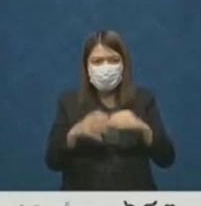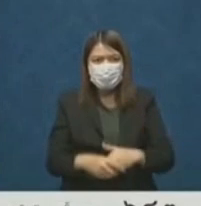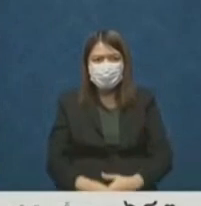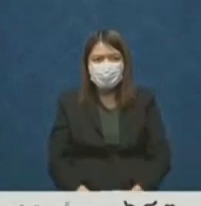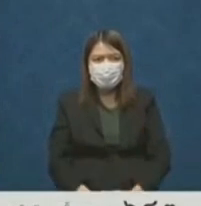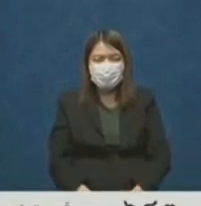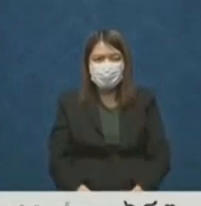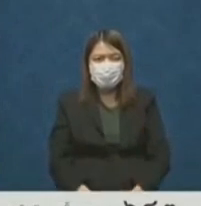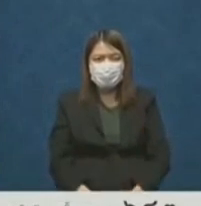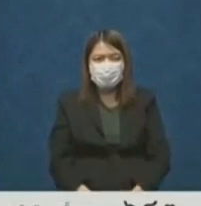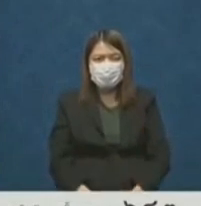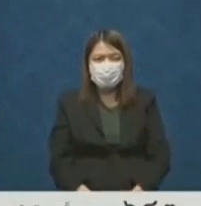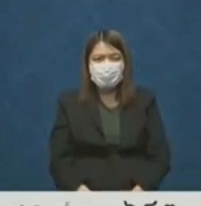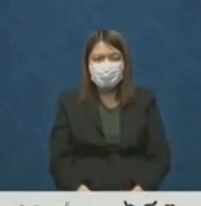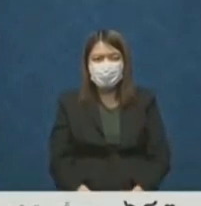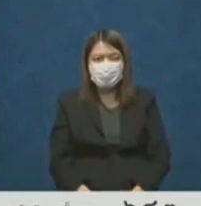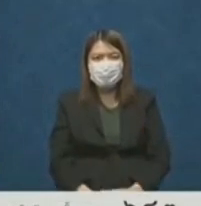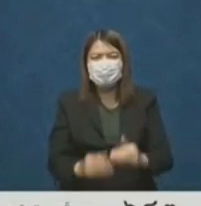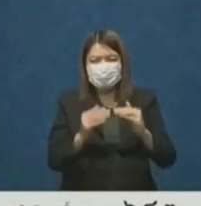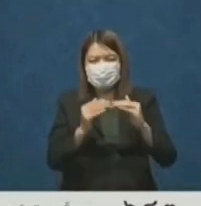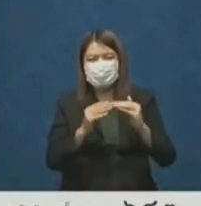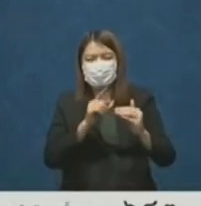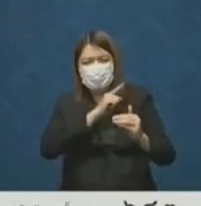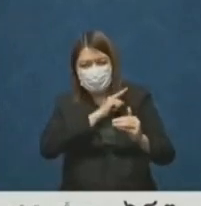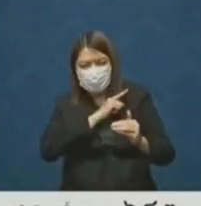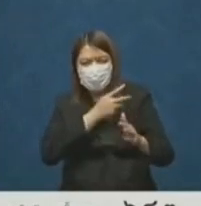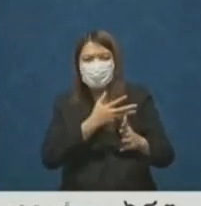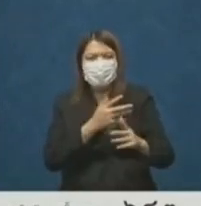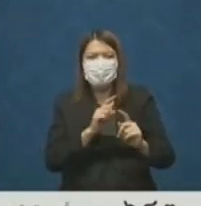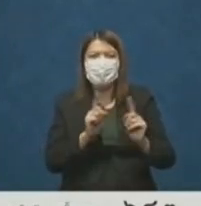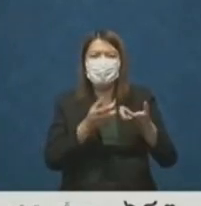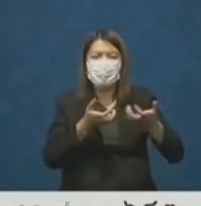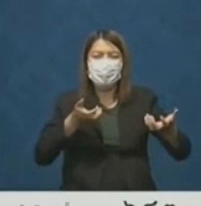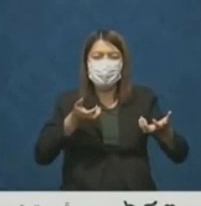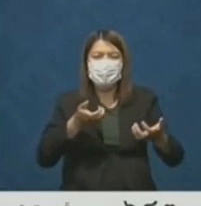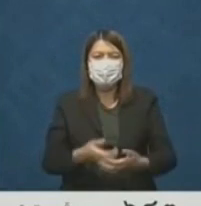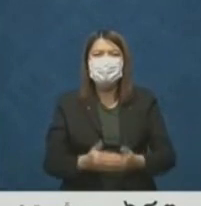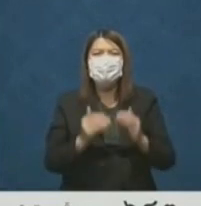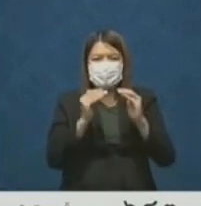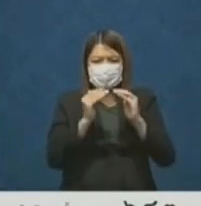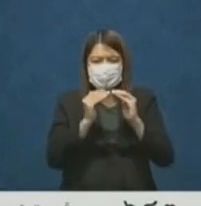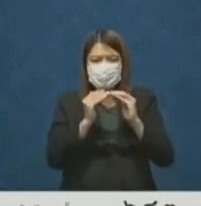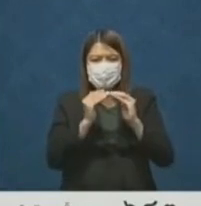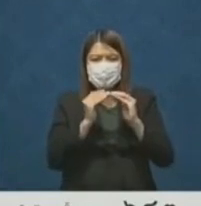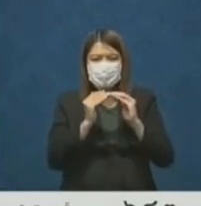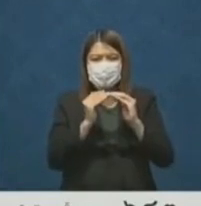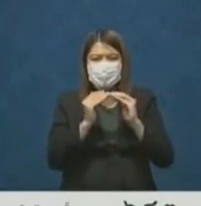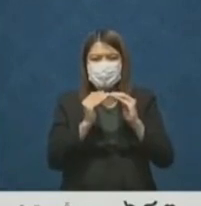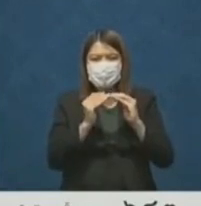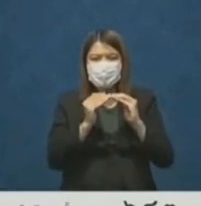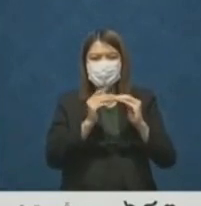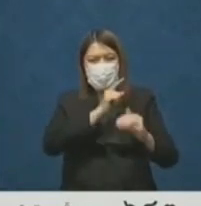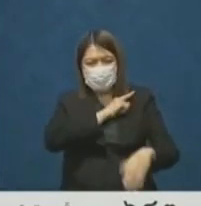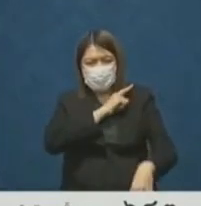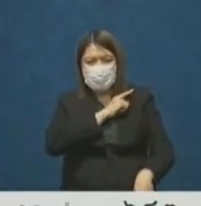ท่านเดี๋ยวนี้ชอบกันเหลือเกินครับชอบเอาคำว่าสิทธิมารวมกับคำว่าหน้าที่ซึ่งมันไม่ใช่เรื่องเดียวกันท่านพูดถึงสิทธิแต่ก็เห